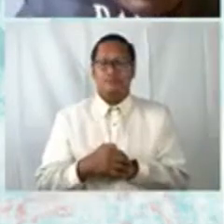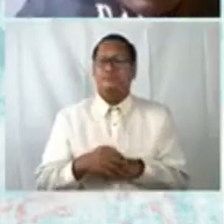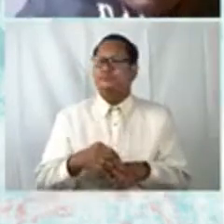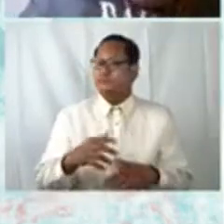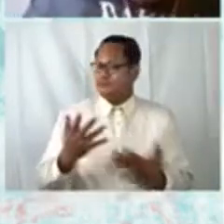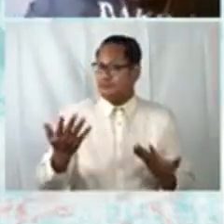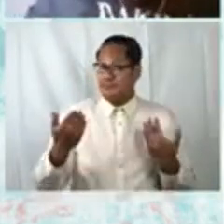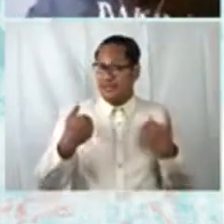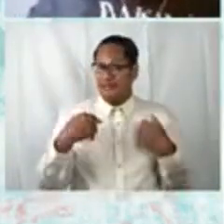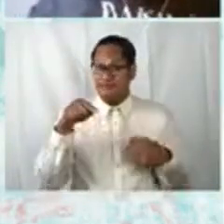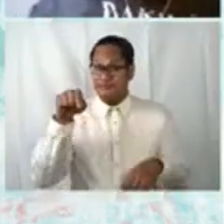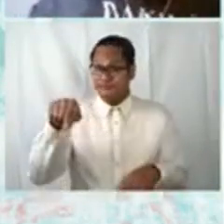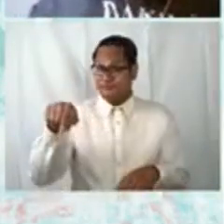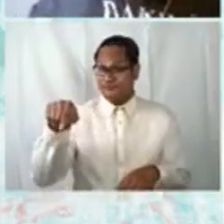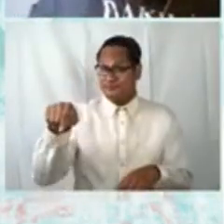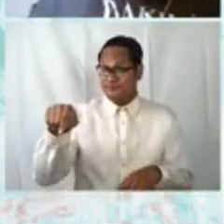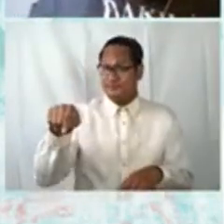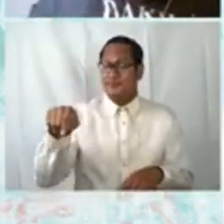Apparently,